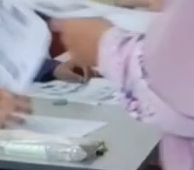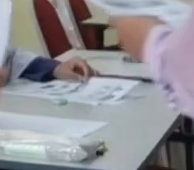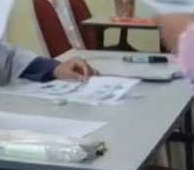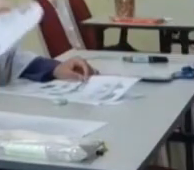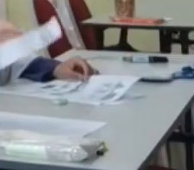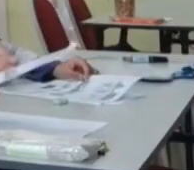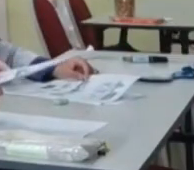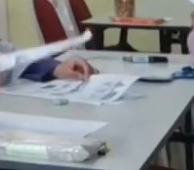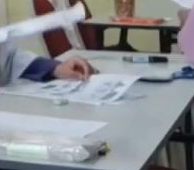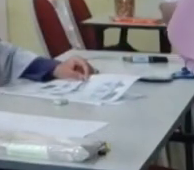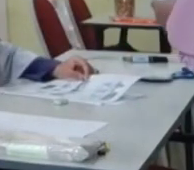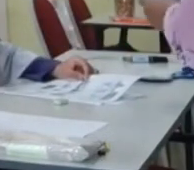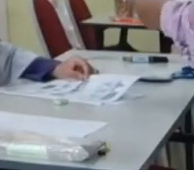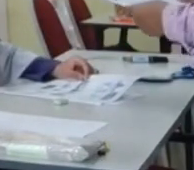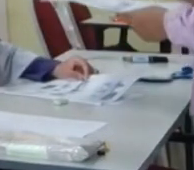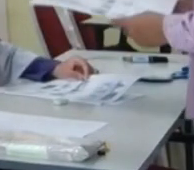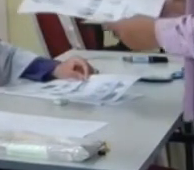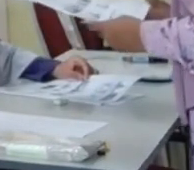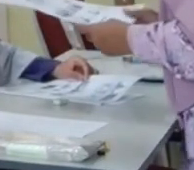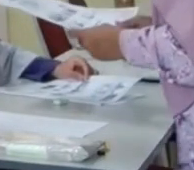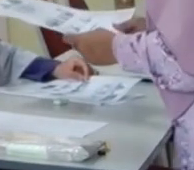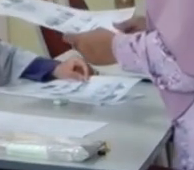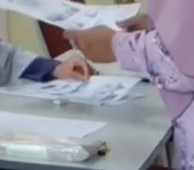Kal y